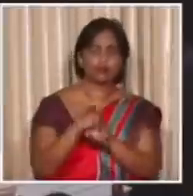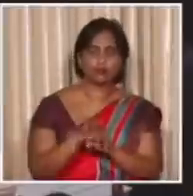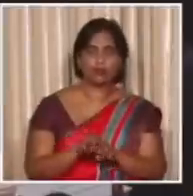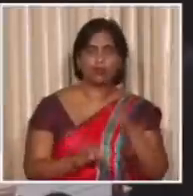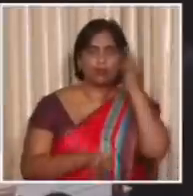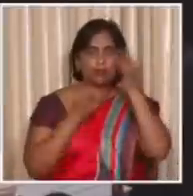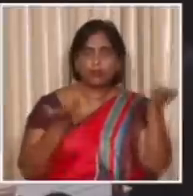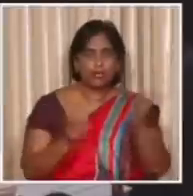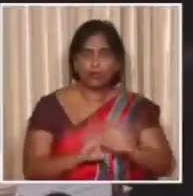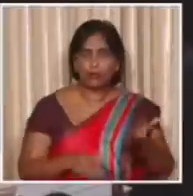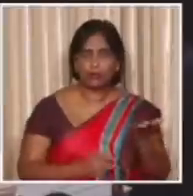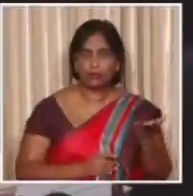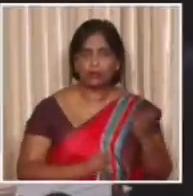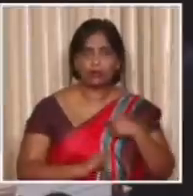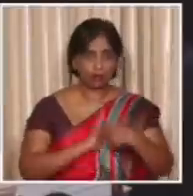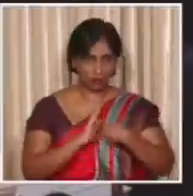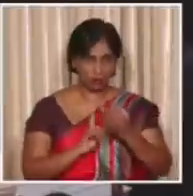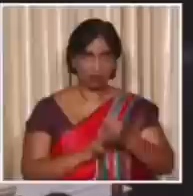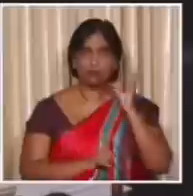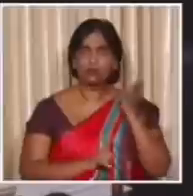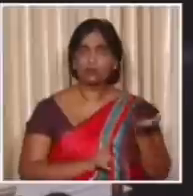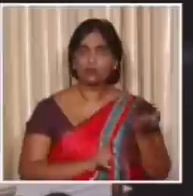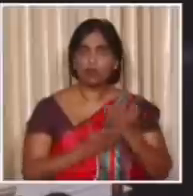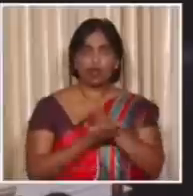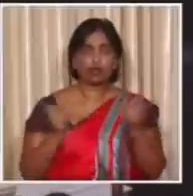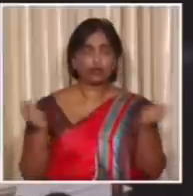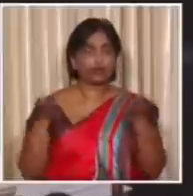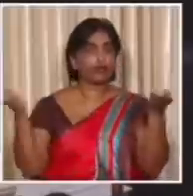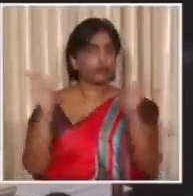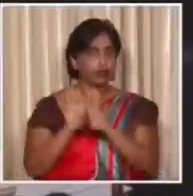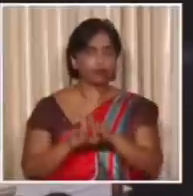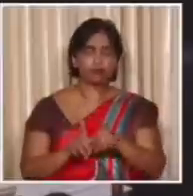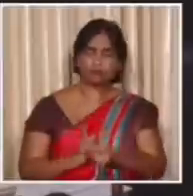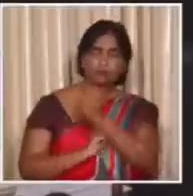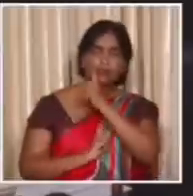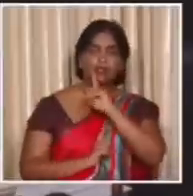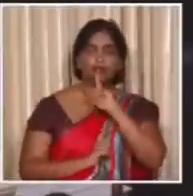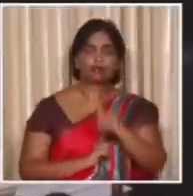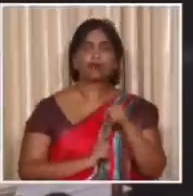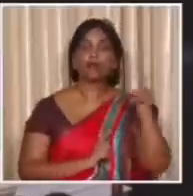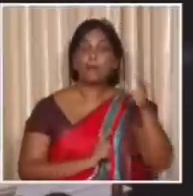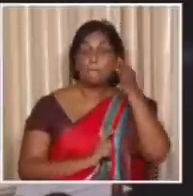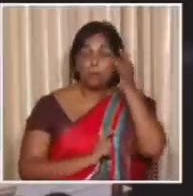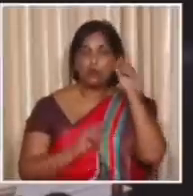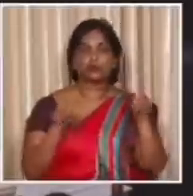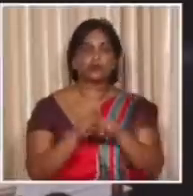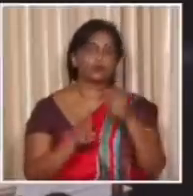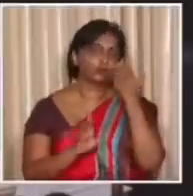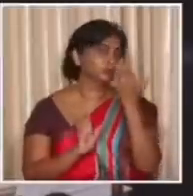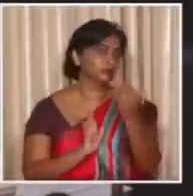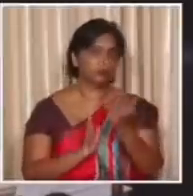උමුතු හැසිරීමක් නෙවෙයිද? රටේ ජනාධිපතිවරයා කොටස් වෙළඳ පොල බහලා දානවා කියලා තර්ජනය කිරීම ඔහුගේ උමුතු ස්වභාවයේ